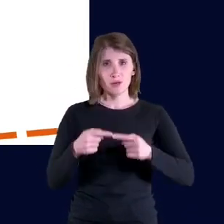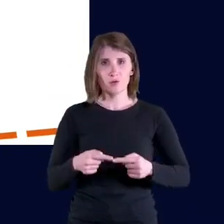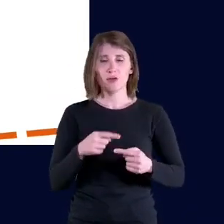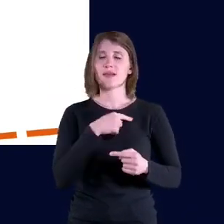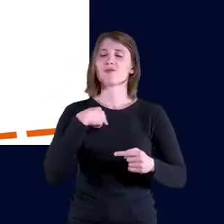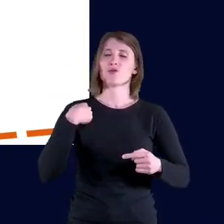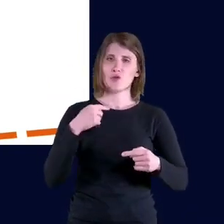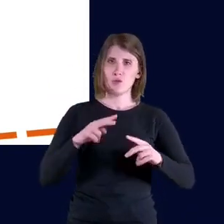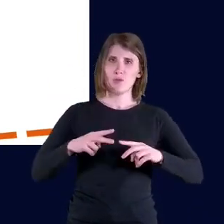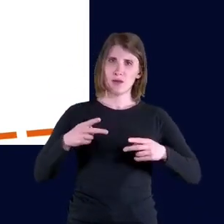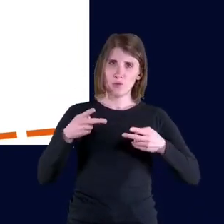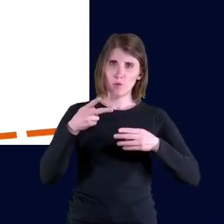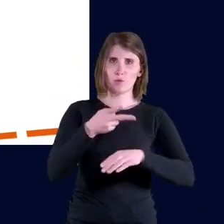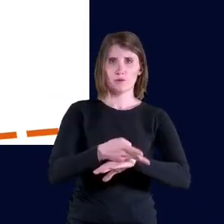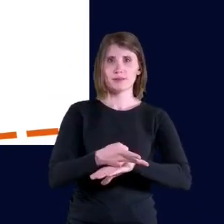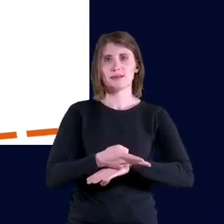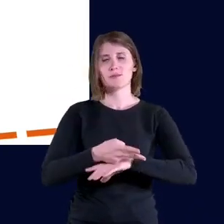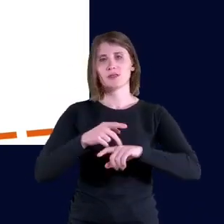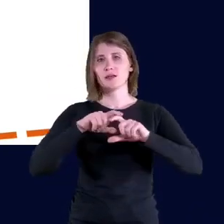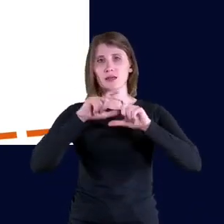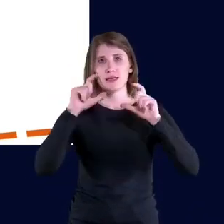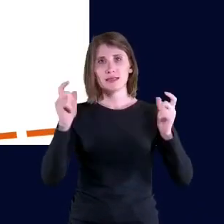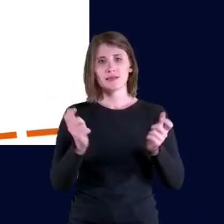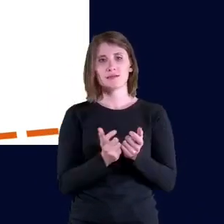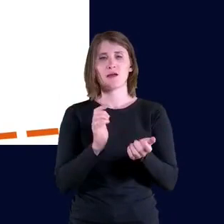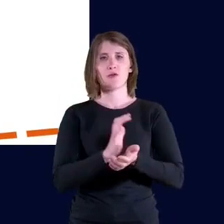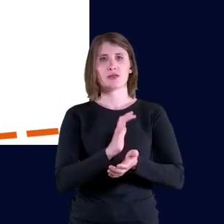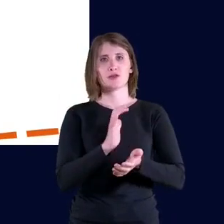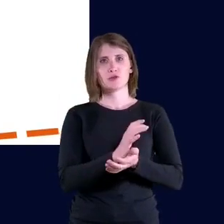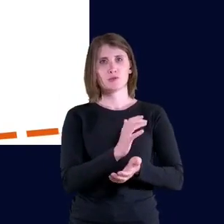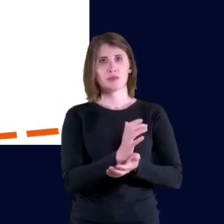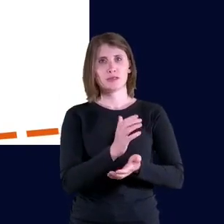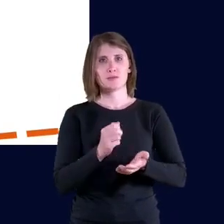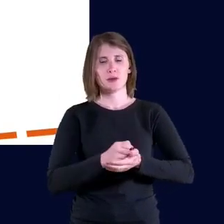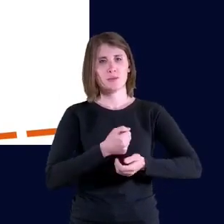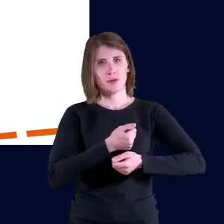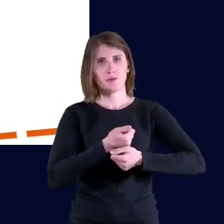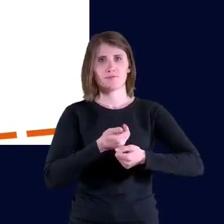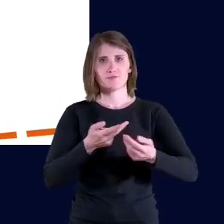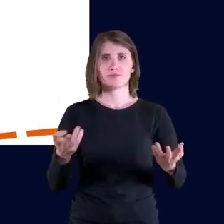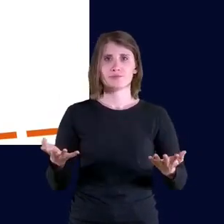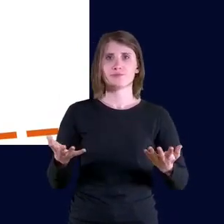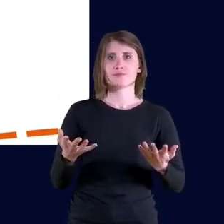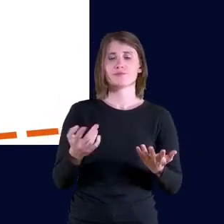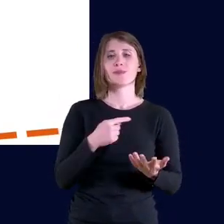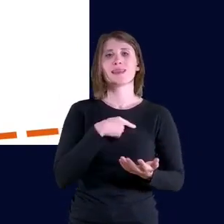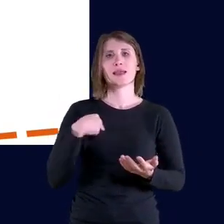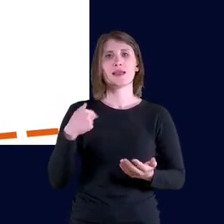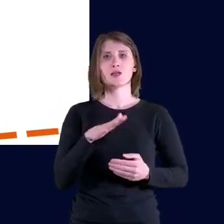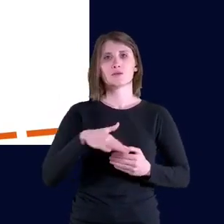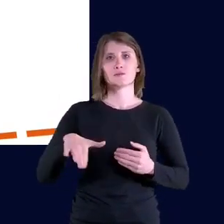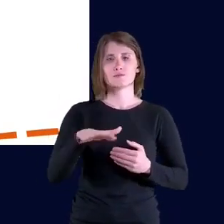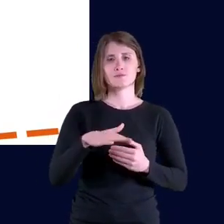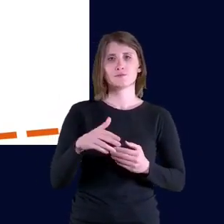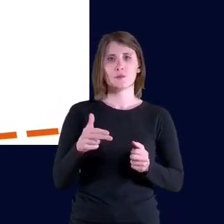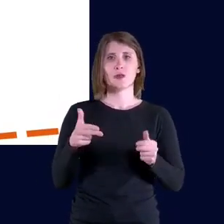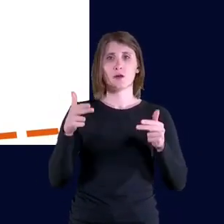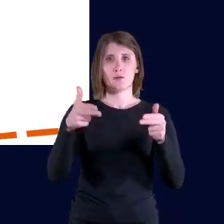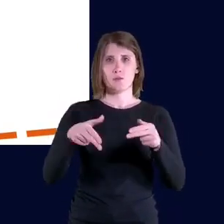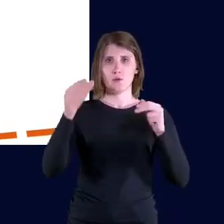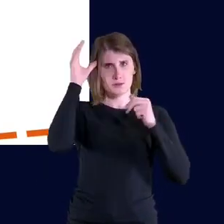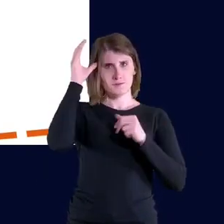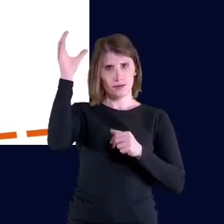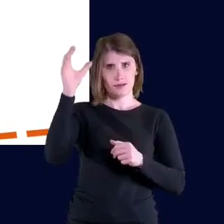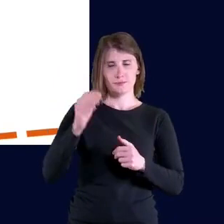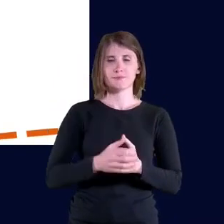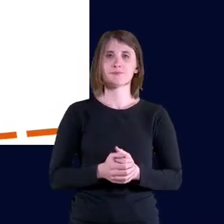udostępniane pełen profilu takiego czasopisma gotowego właśnie na naszej platformie most wiedzy